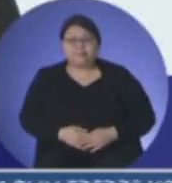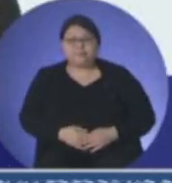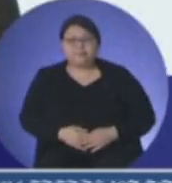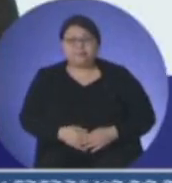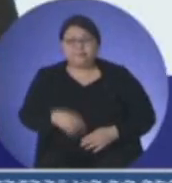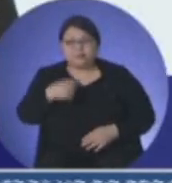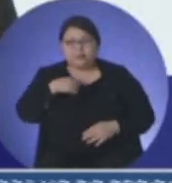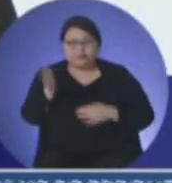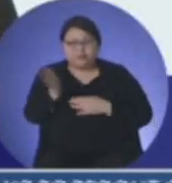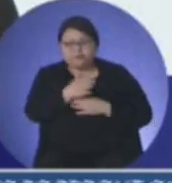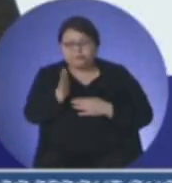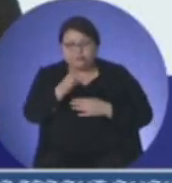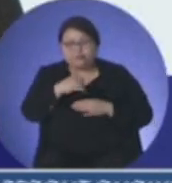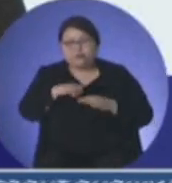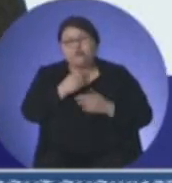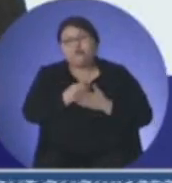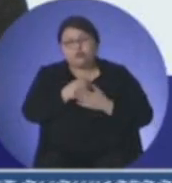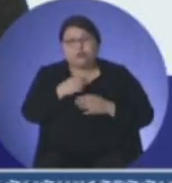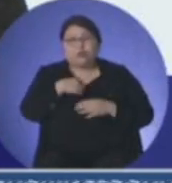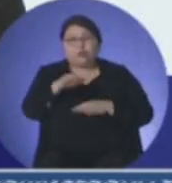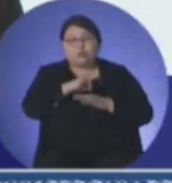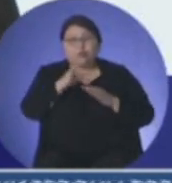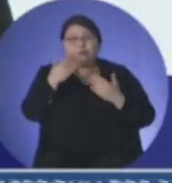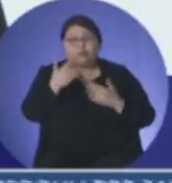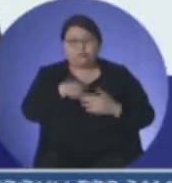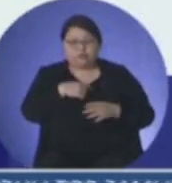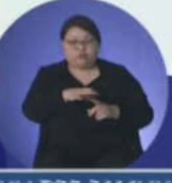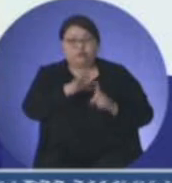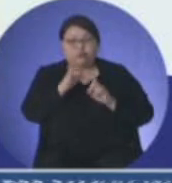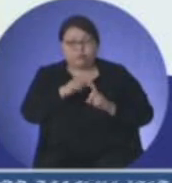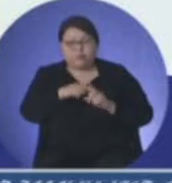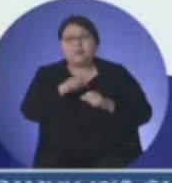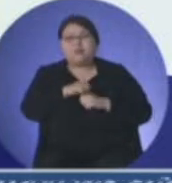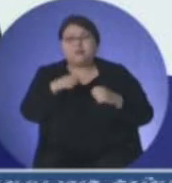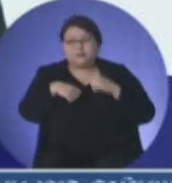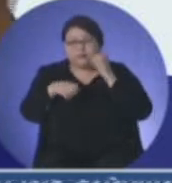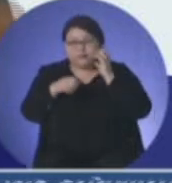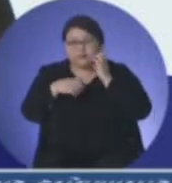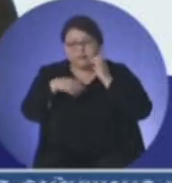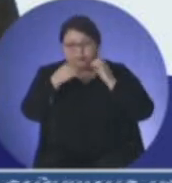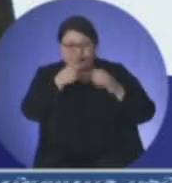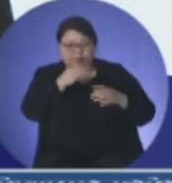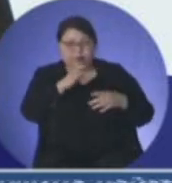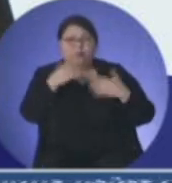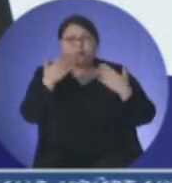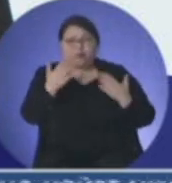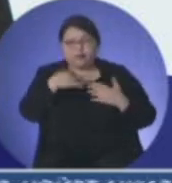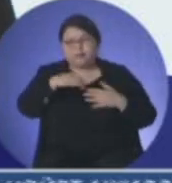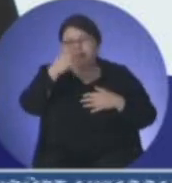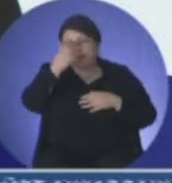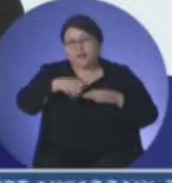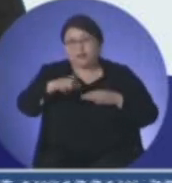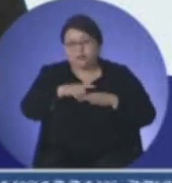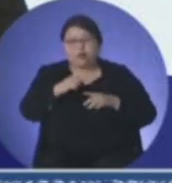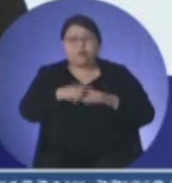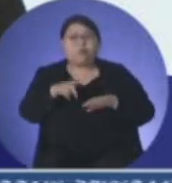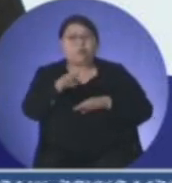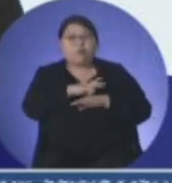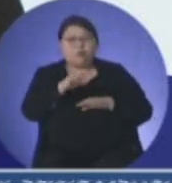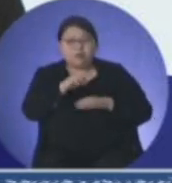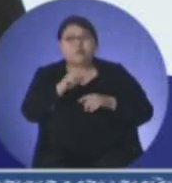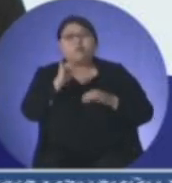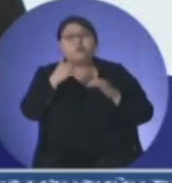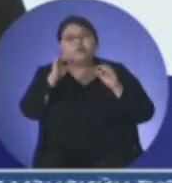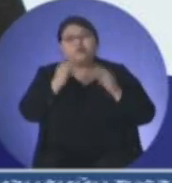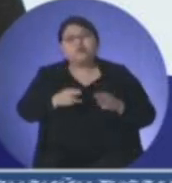Чөлөөл улсын хурлын гишүүн сонгогдсноор ямар үүрэг гүйцэтгэж байгаа талаар эргэлтэй бол муу байна. Өрлөөд их хурл, засгийн газар, орон нутгийн төвшөнд юу шийдэх